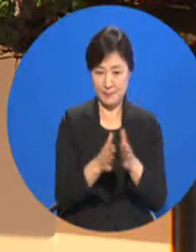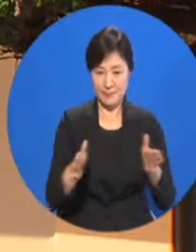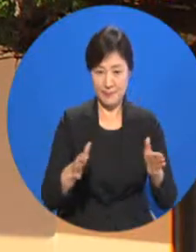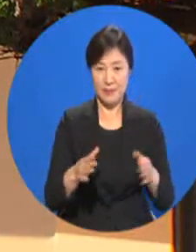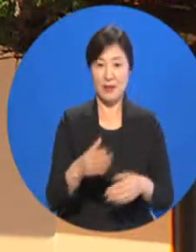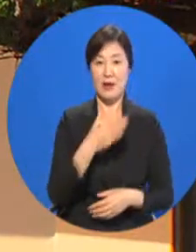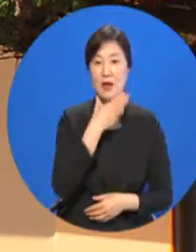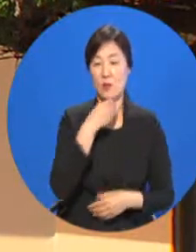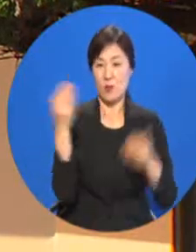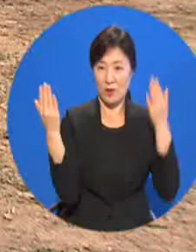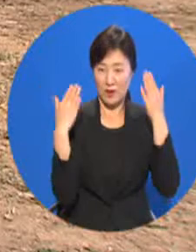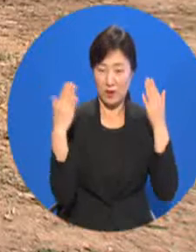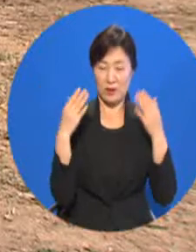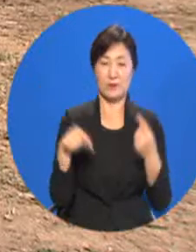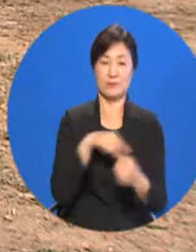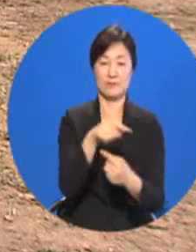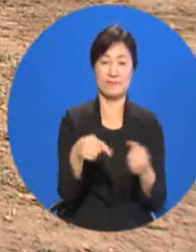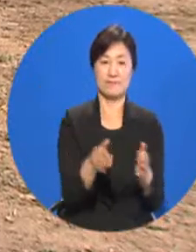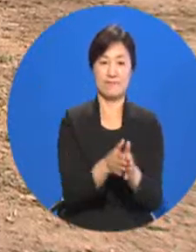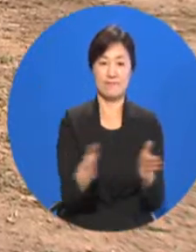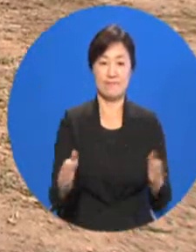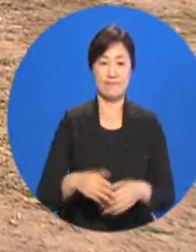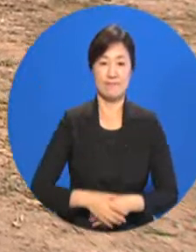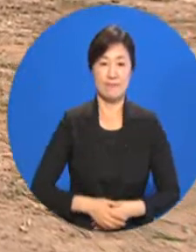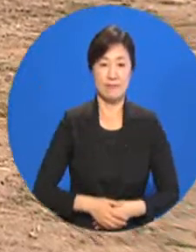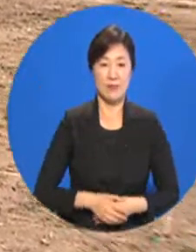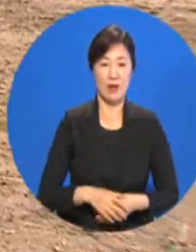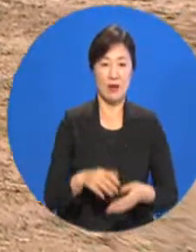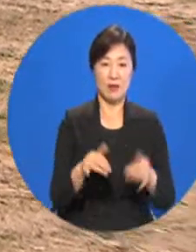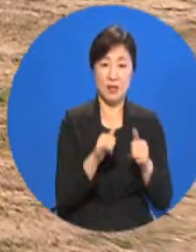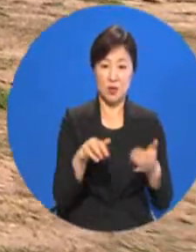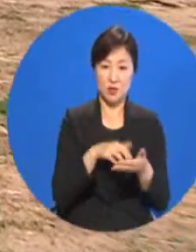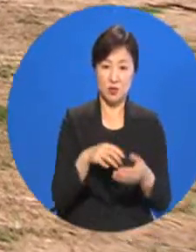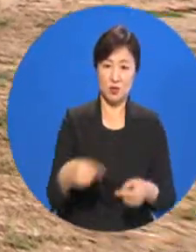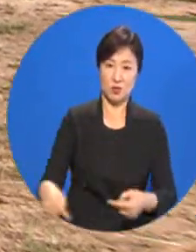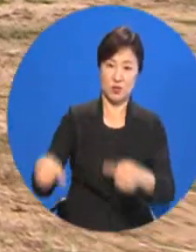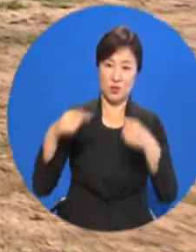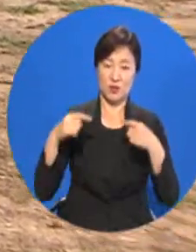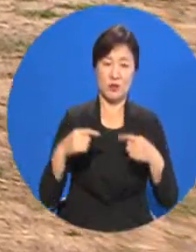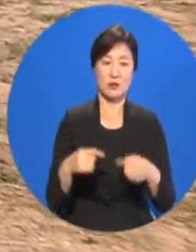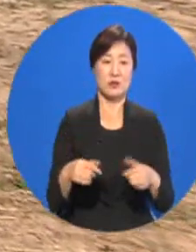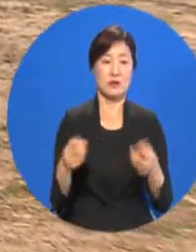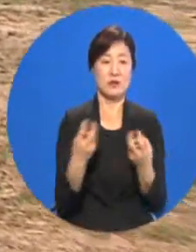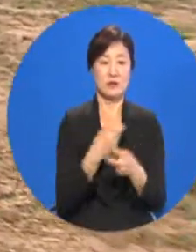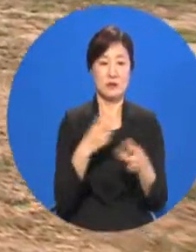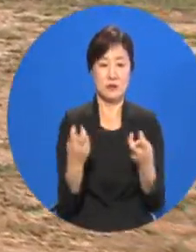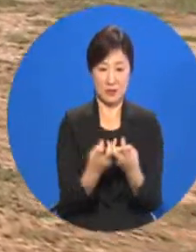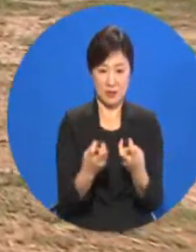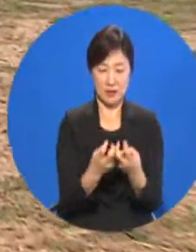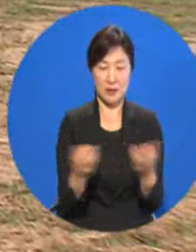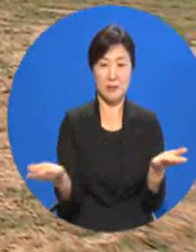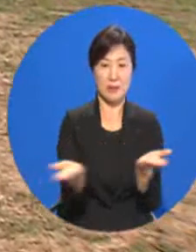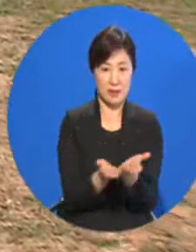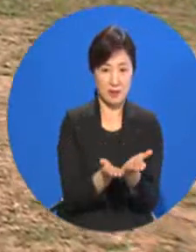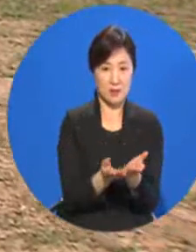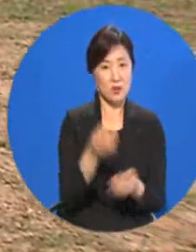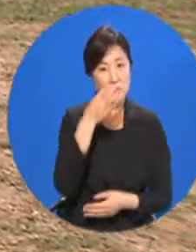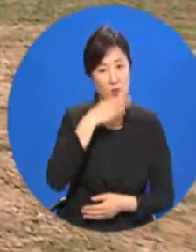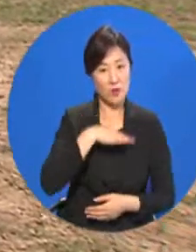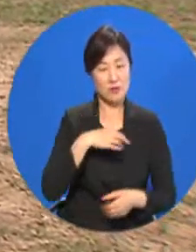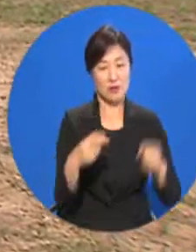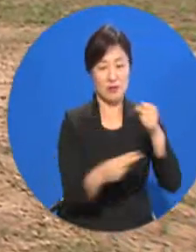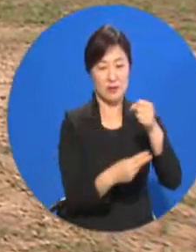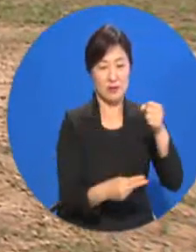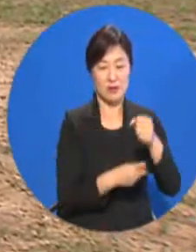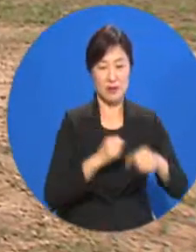귀촌 행복학교. 고흥군의 인구 유입 정책과 연계해 도시민들의 귀농 귀촌을 유인하는 효과적인 디딤돌